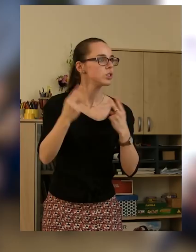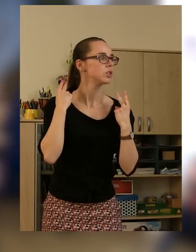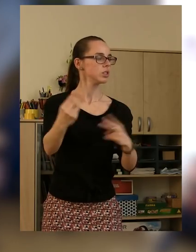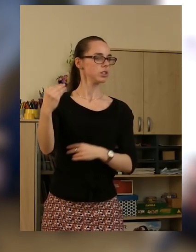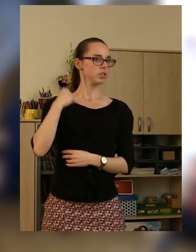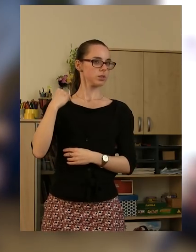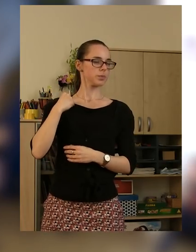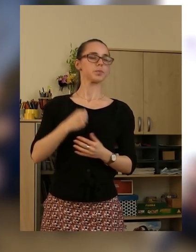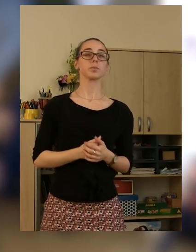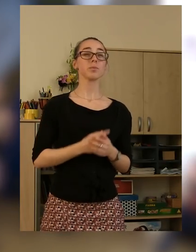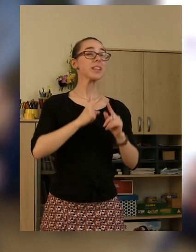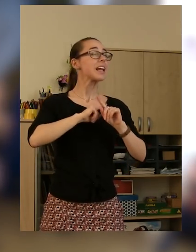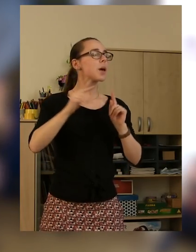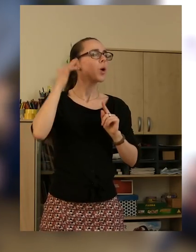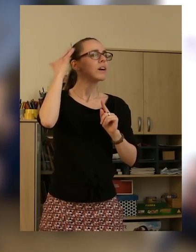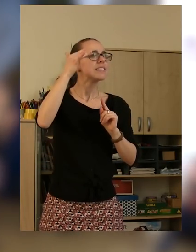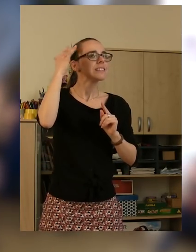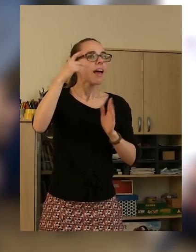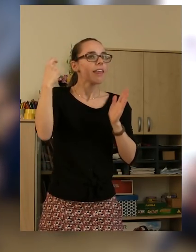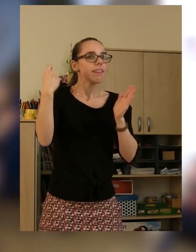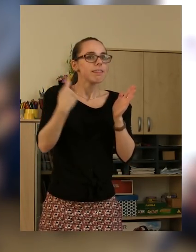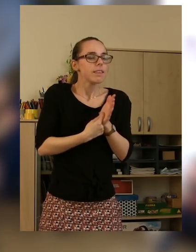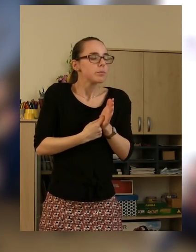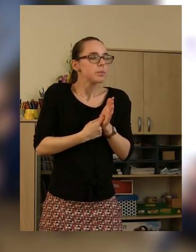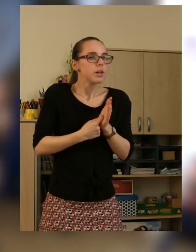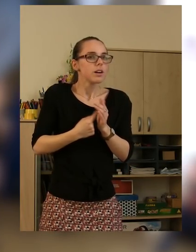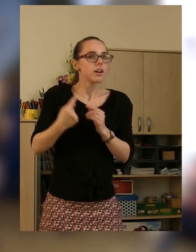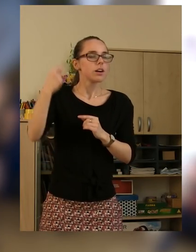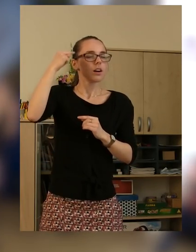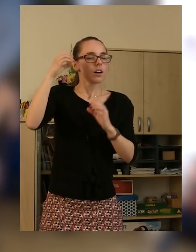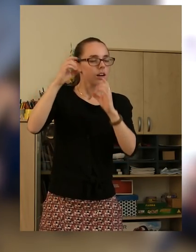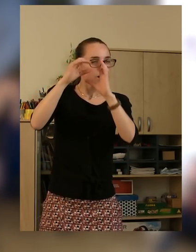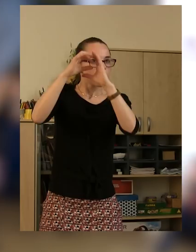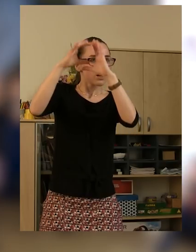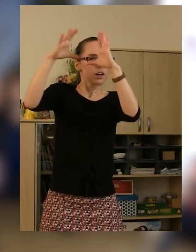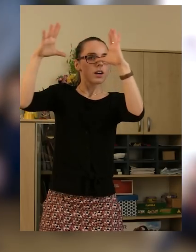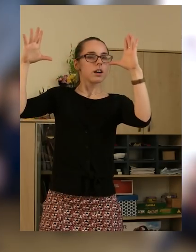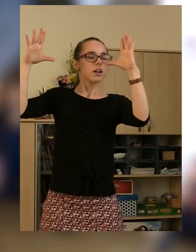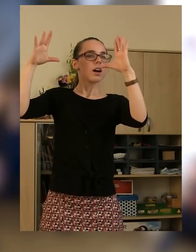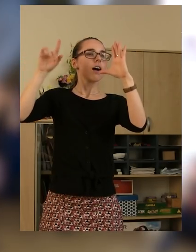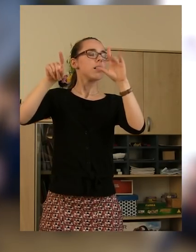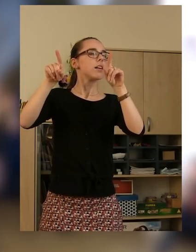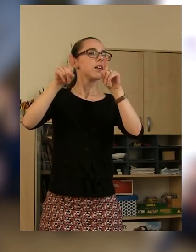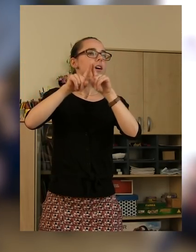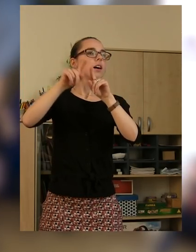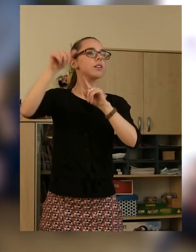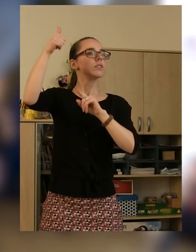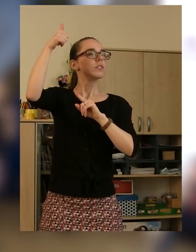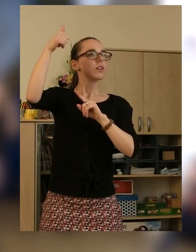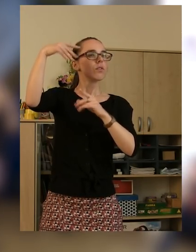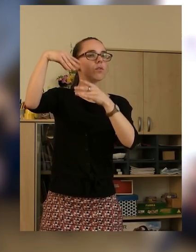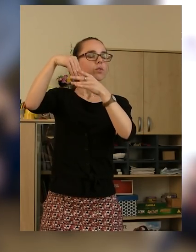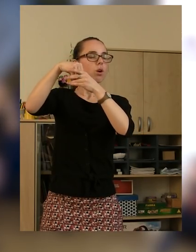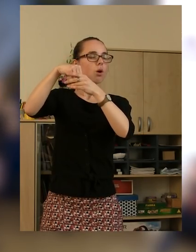významný, jsou sny, které jsou iniciační. Nebo jak by řekl Jung, individuační.